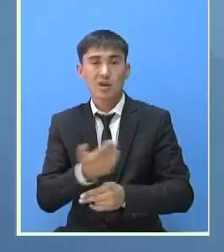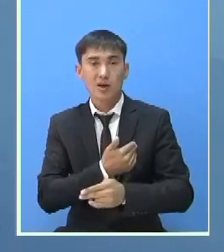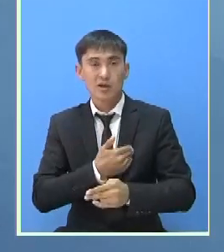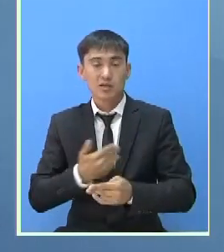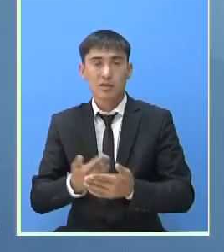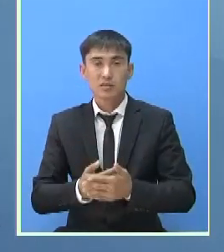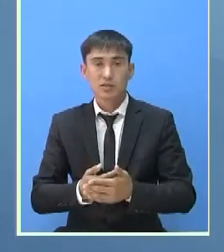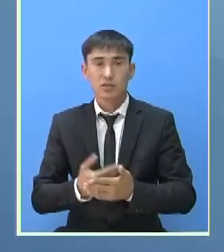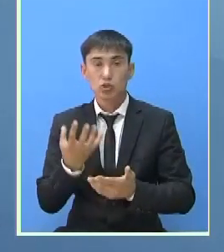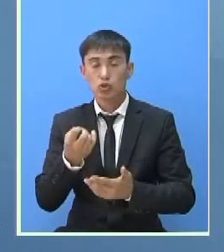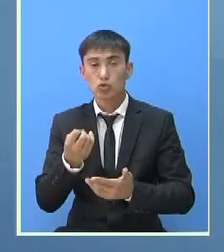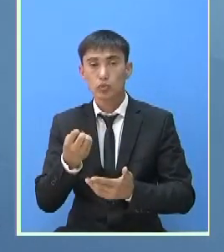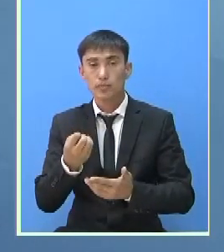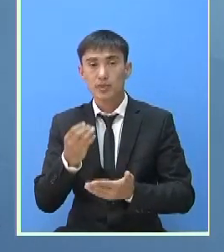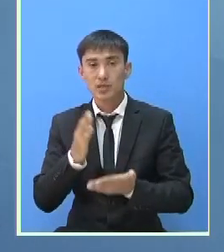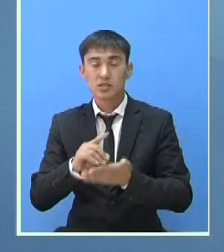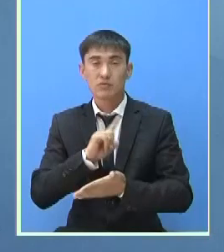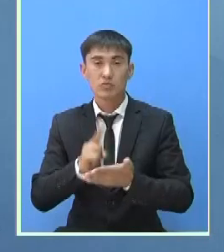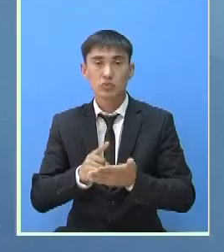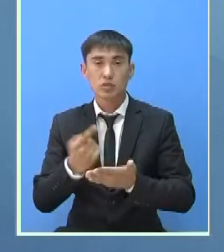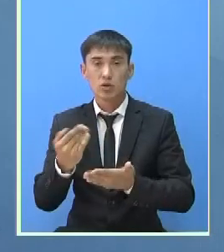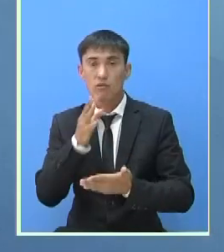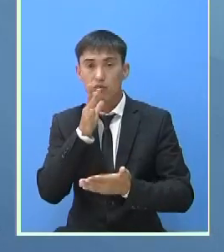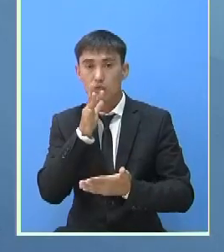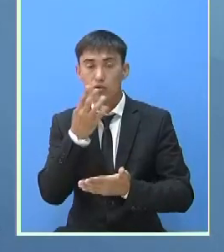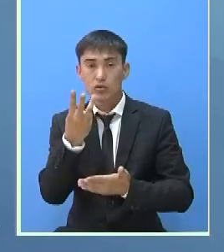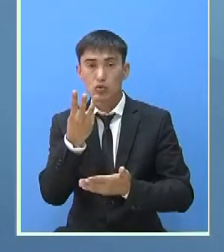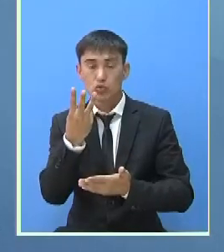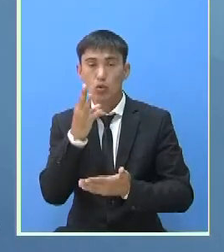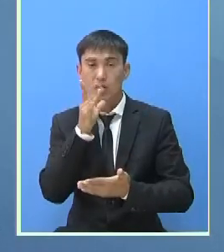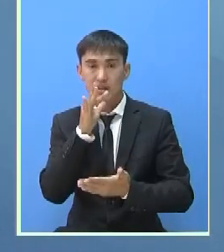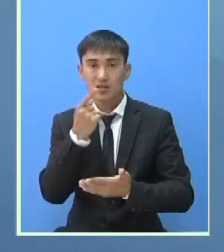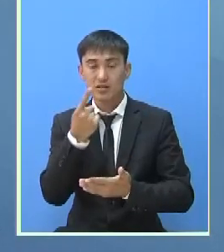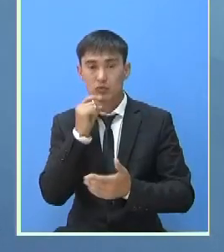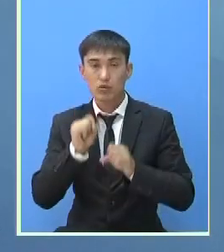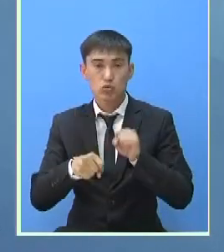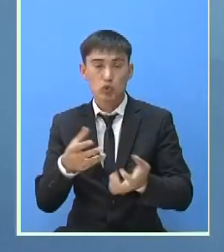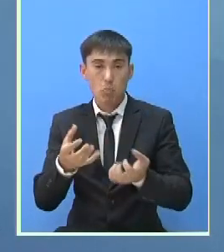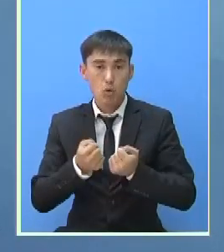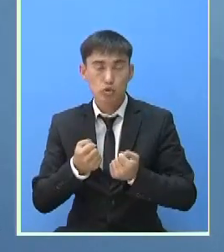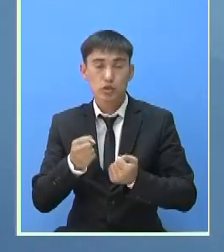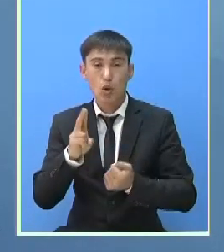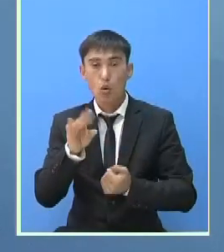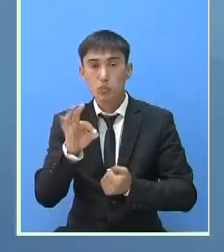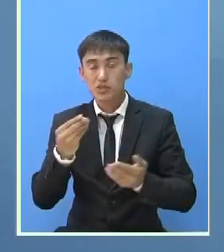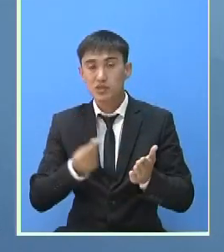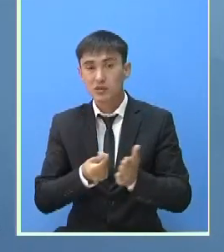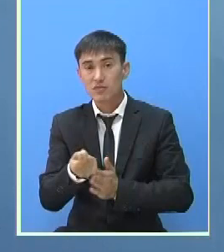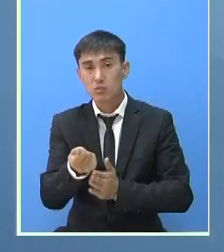так, еще у которых не вышел срок вот этот трехлетней давности со дня возможности получить